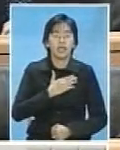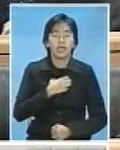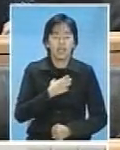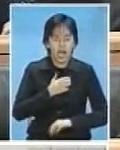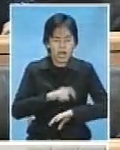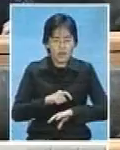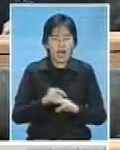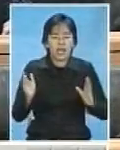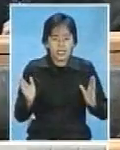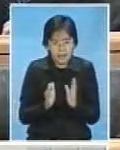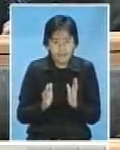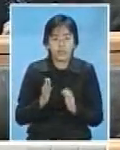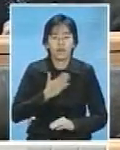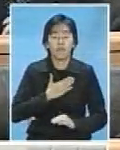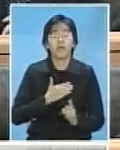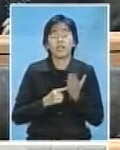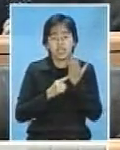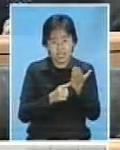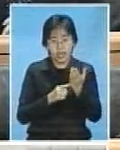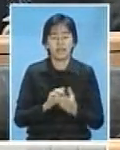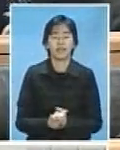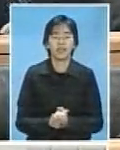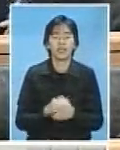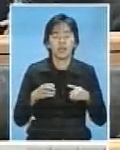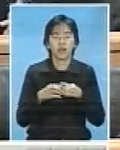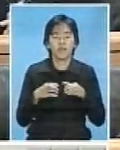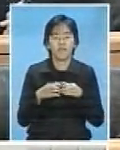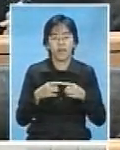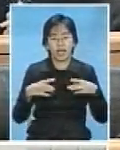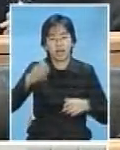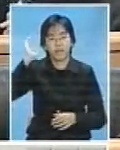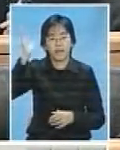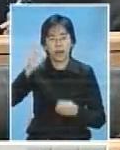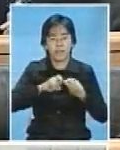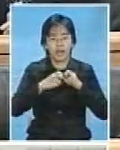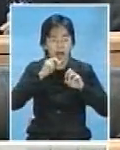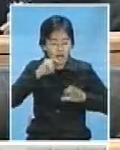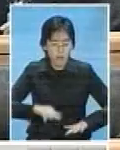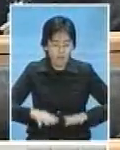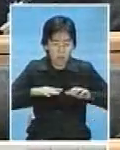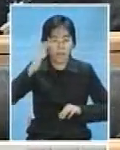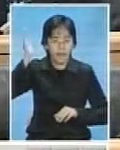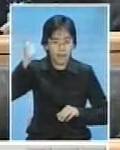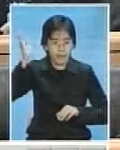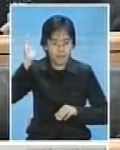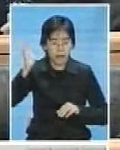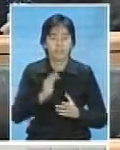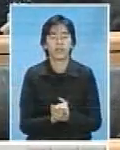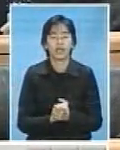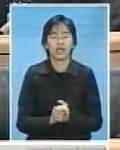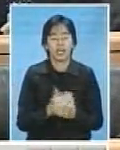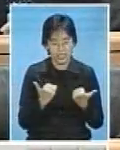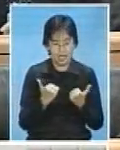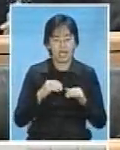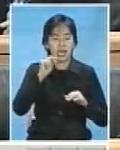ให้เวลากระชับนะครับผมขอเสนออย่างนี้นะครับทางพรรคฝ่ายค้านจะอภิปรายเรื่องปัญหาน้ำท่วมต่อจากนี้ไปเล